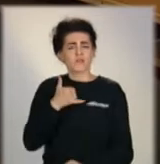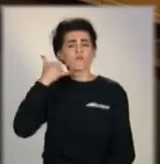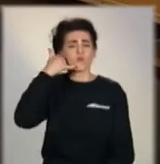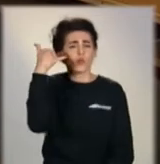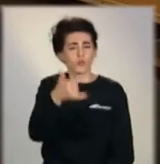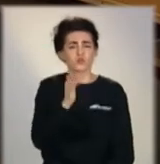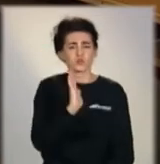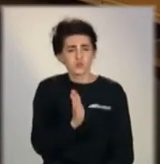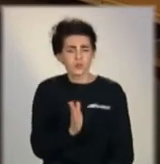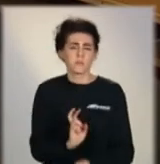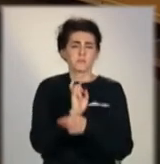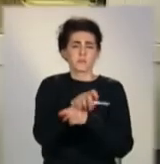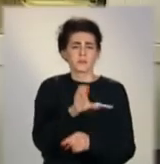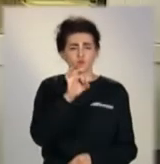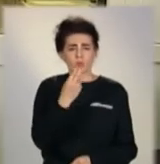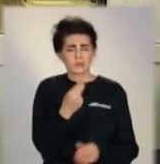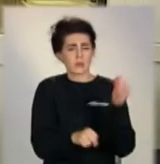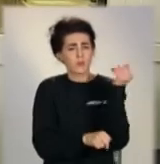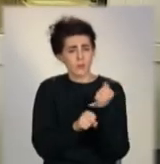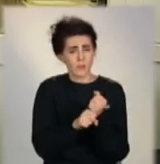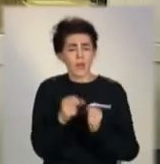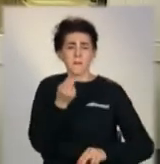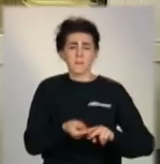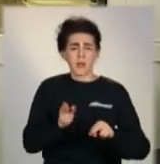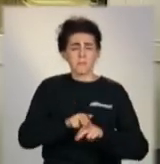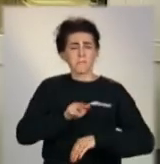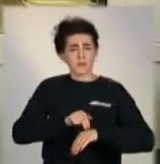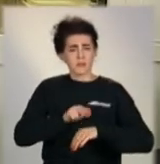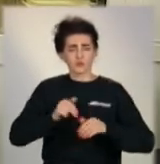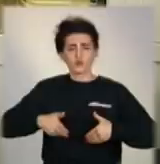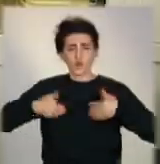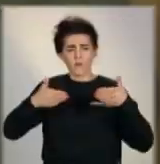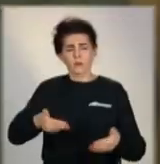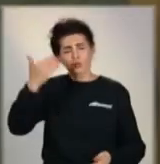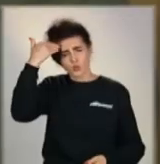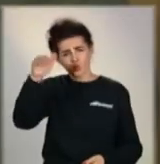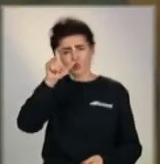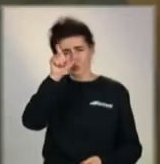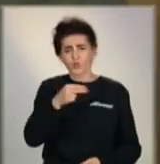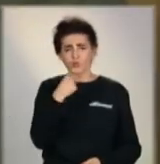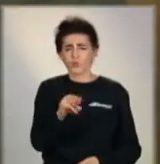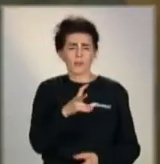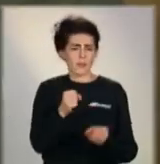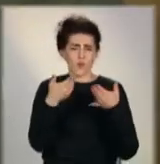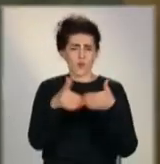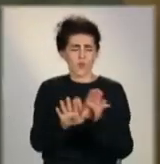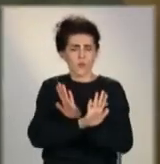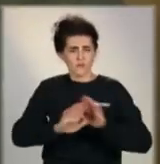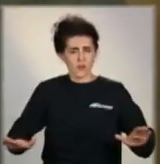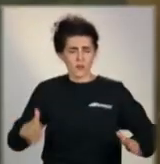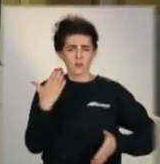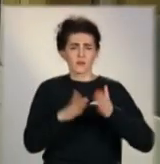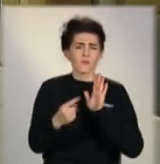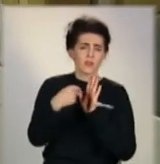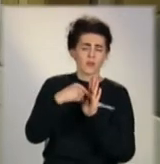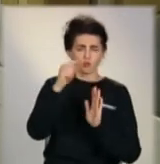нему прийде соціальний працівник. Тому, радять поліцейські, незнайомці взагалі краще не пускати на поріг, навіть якщо вони